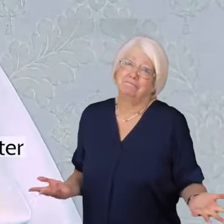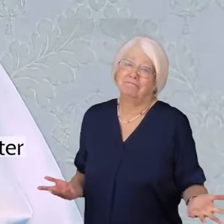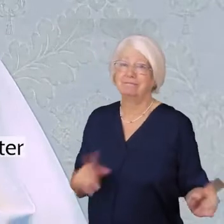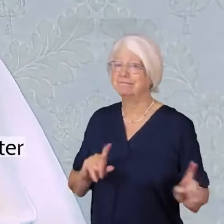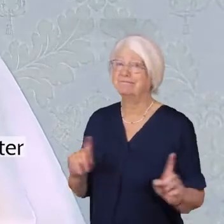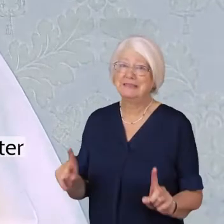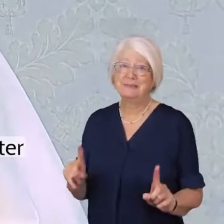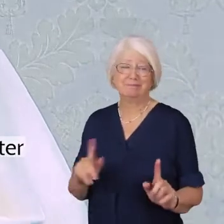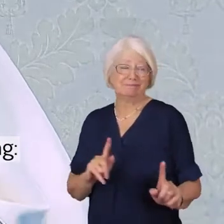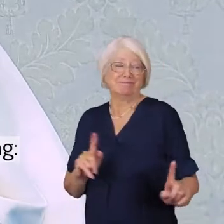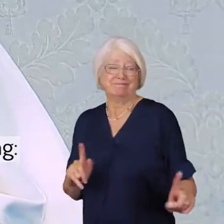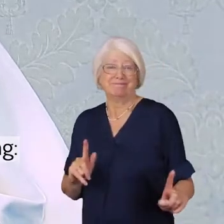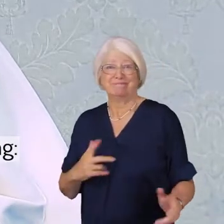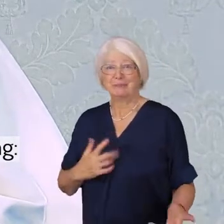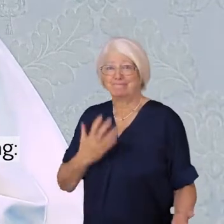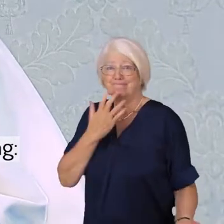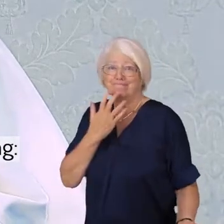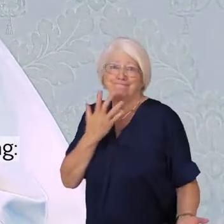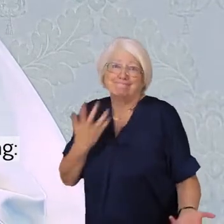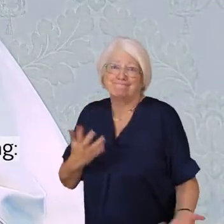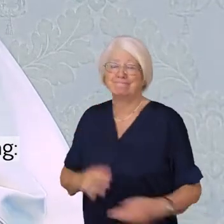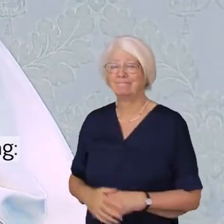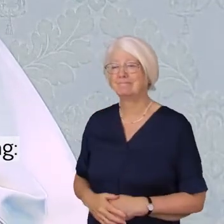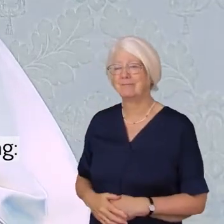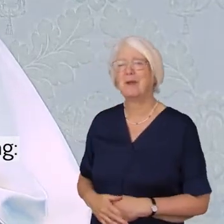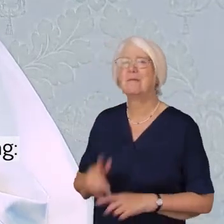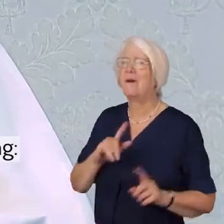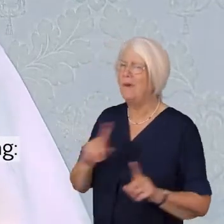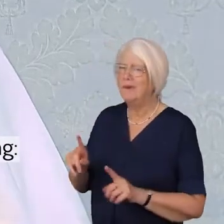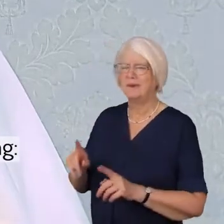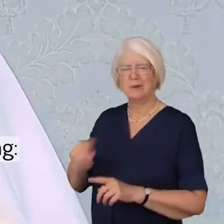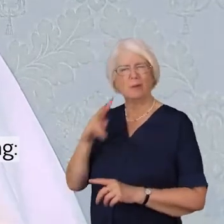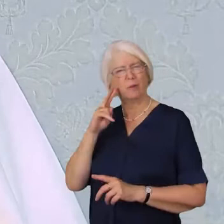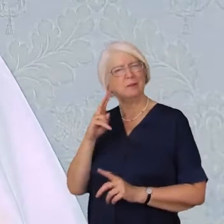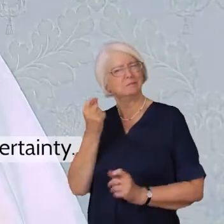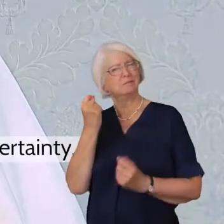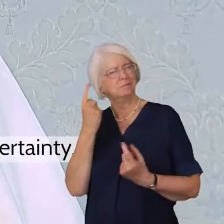possiamo comprendere meglio dentro di noi quello che provano gli altri.